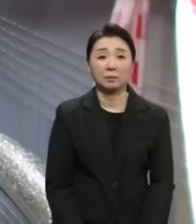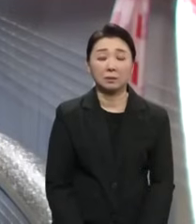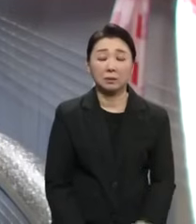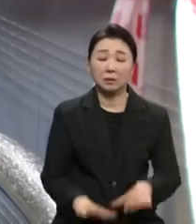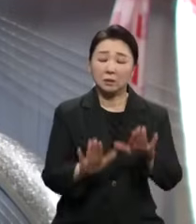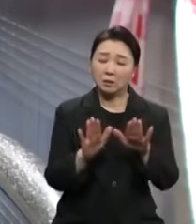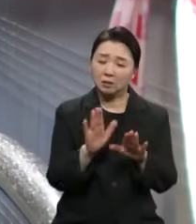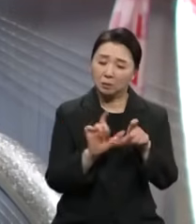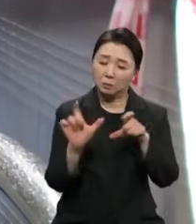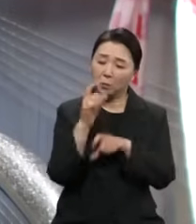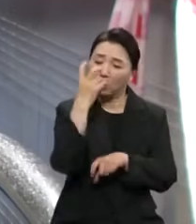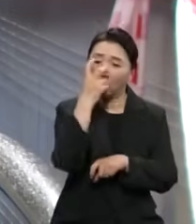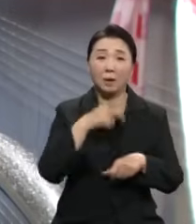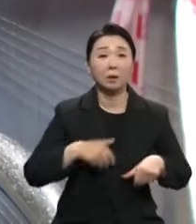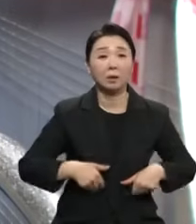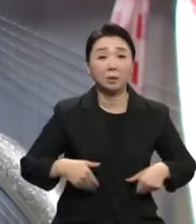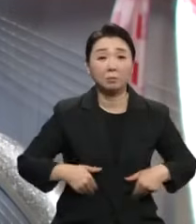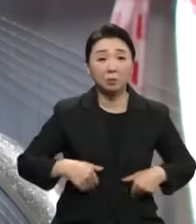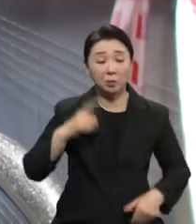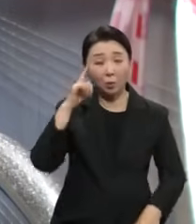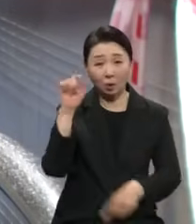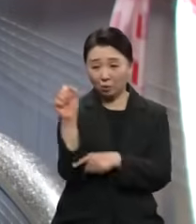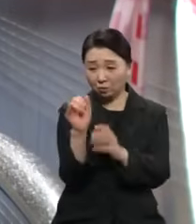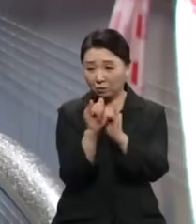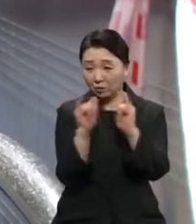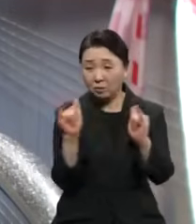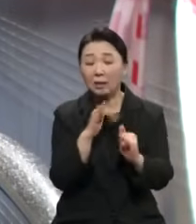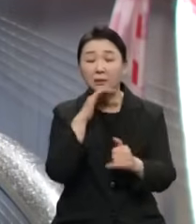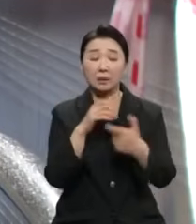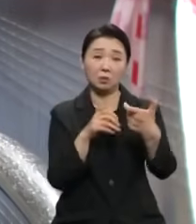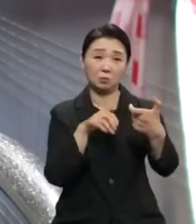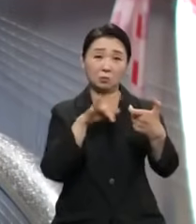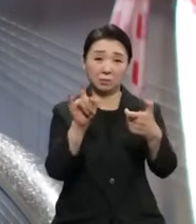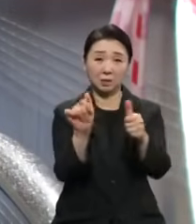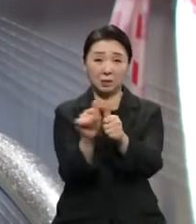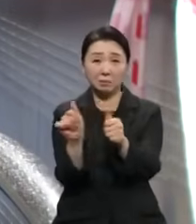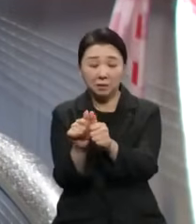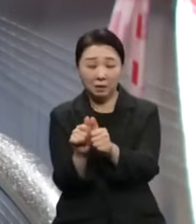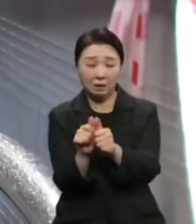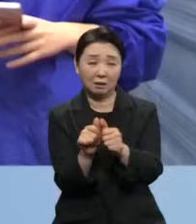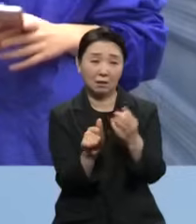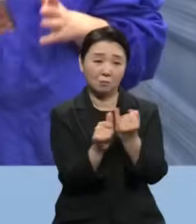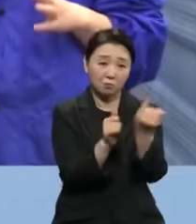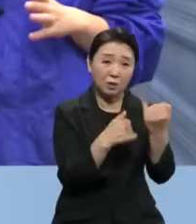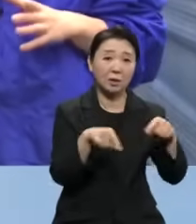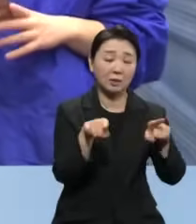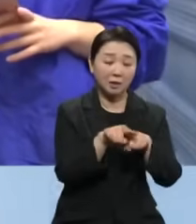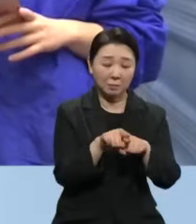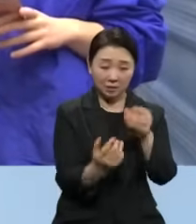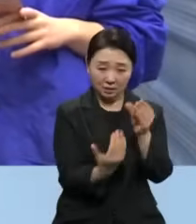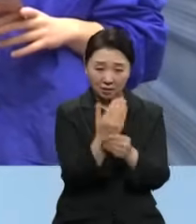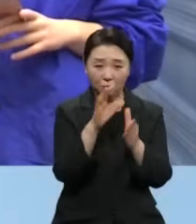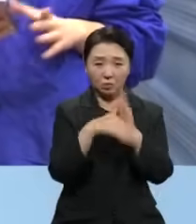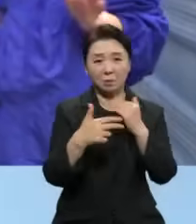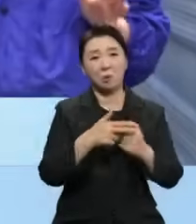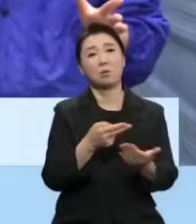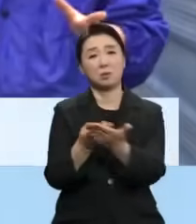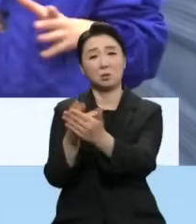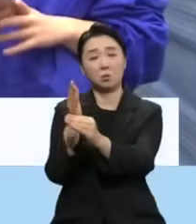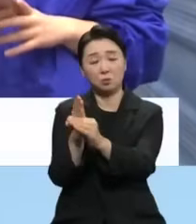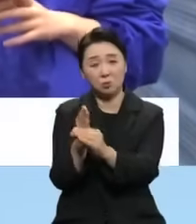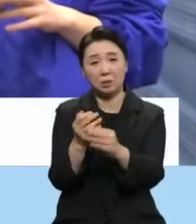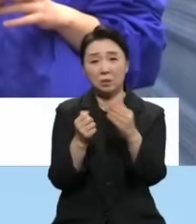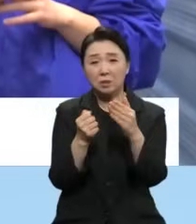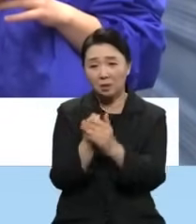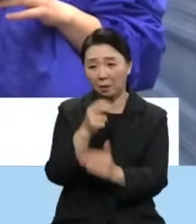아직은 조금 더 조사가 필요합니다. 가해 차량 운전자는 60대로 동승자와 함께 사고 직후 병원으로 이송됐기 때문에 제대로